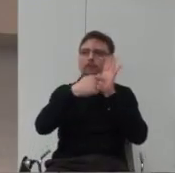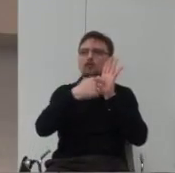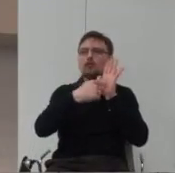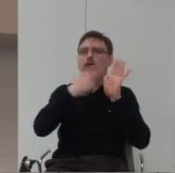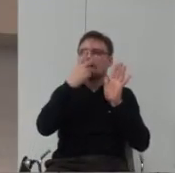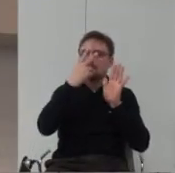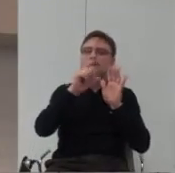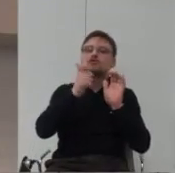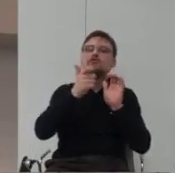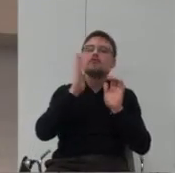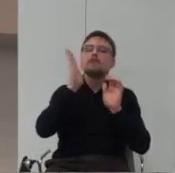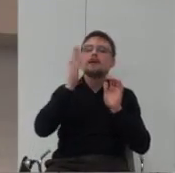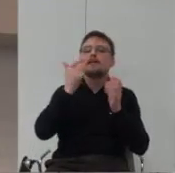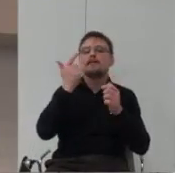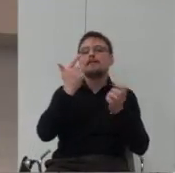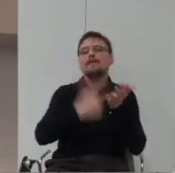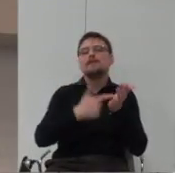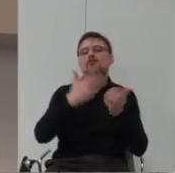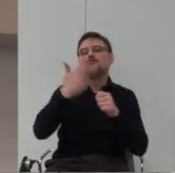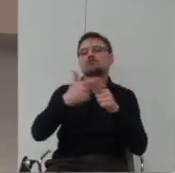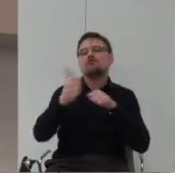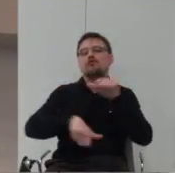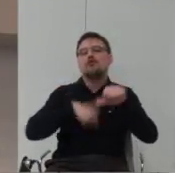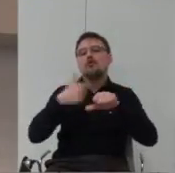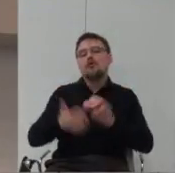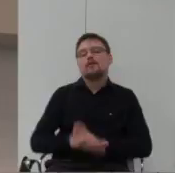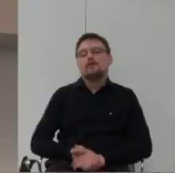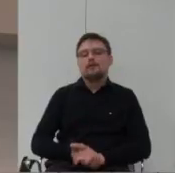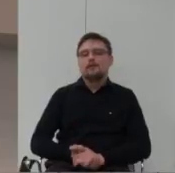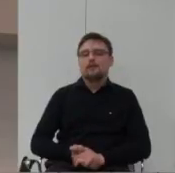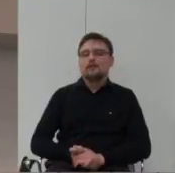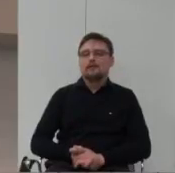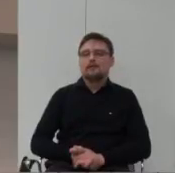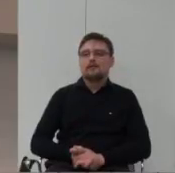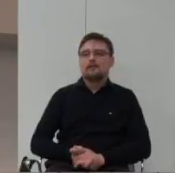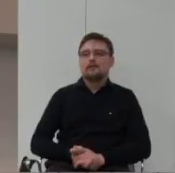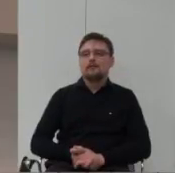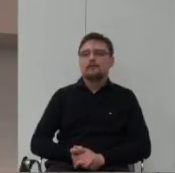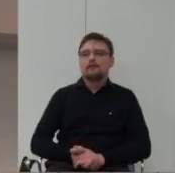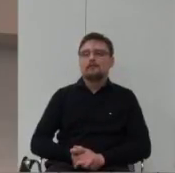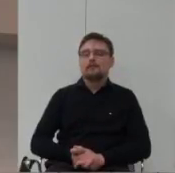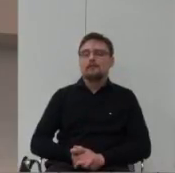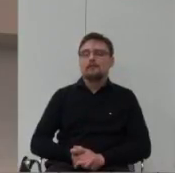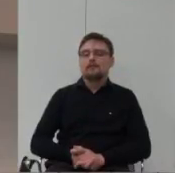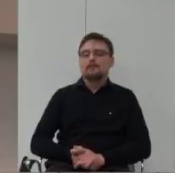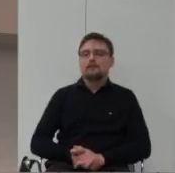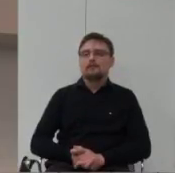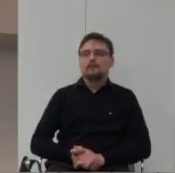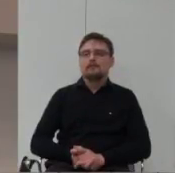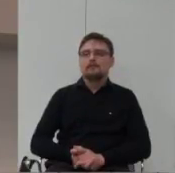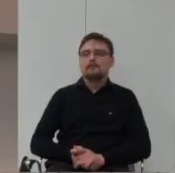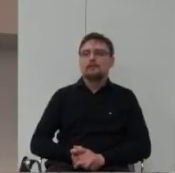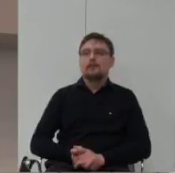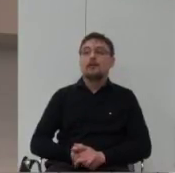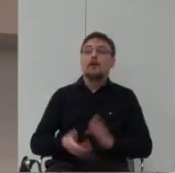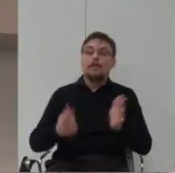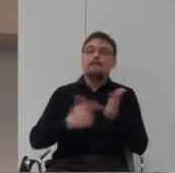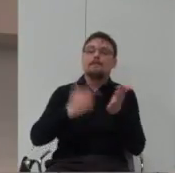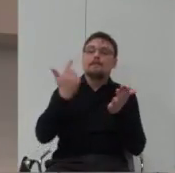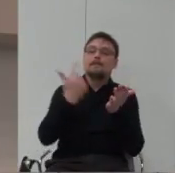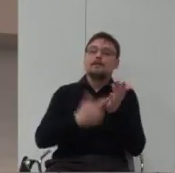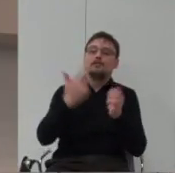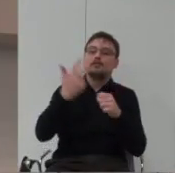jak się je pokazuje, to pewnie widać, co się, no ten 2030 rok właśnie, który jest hasłem też